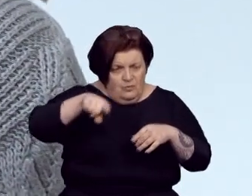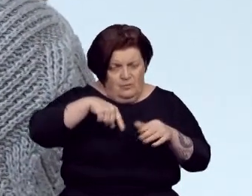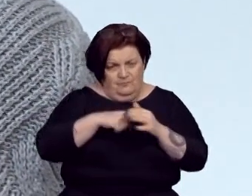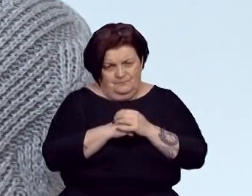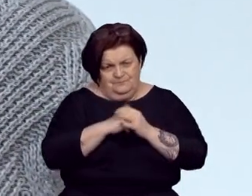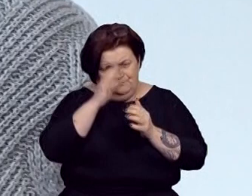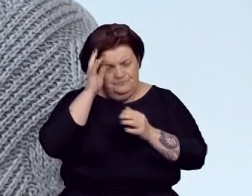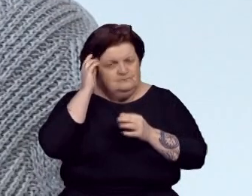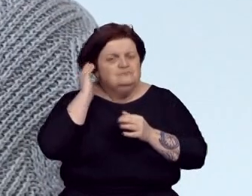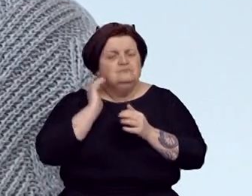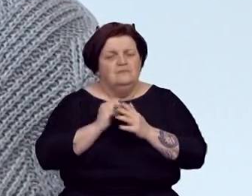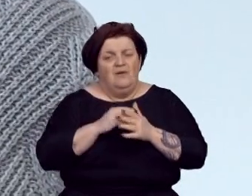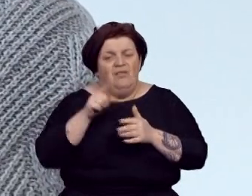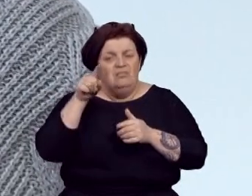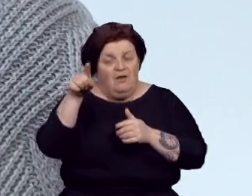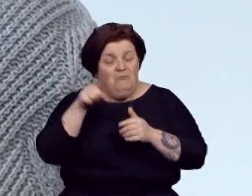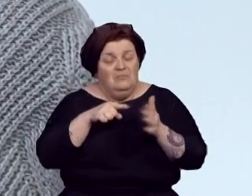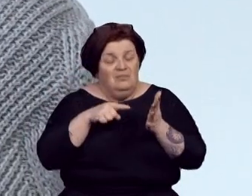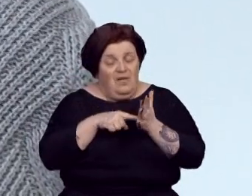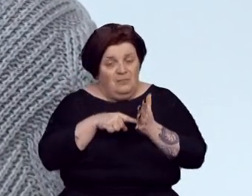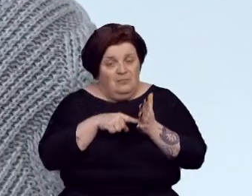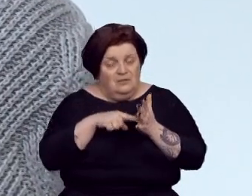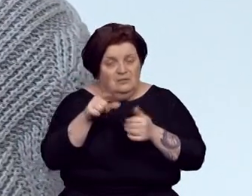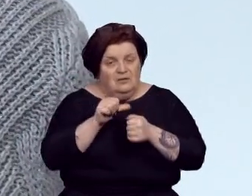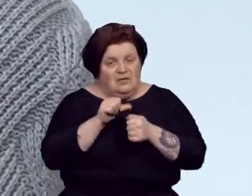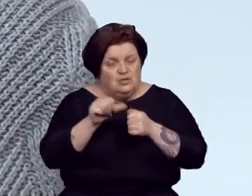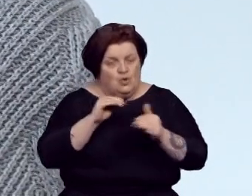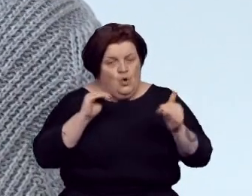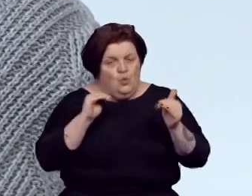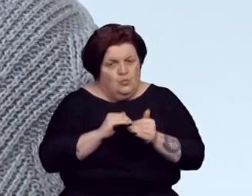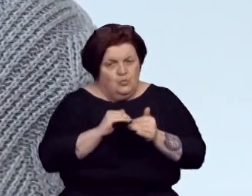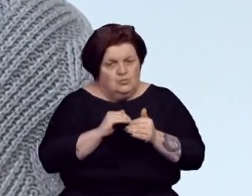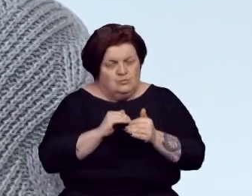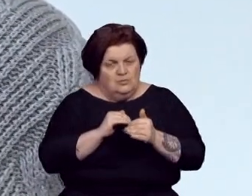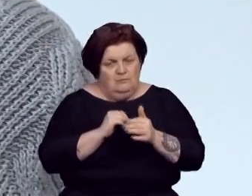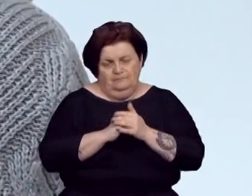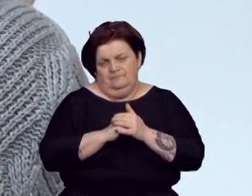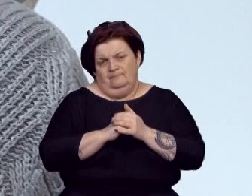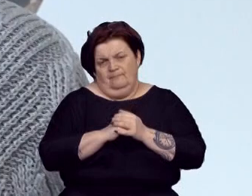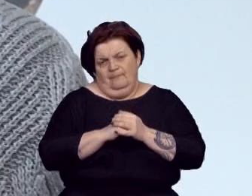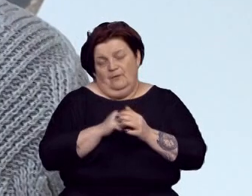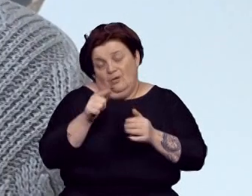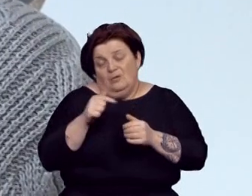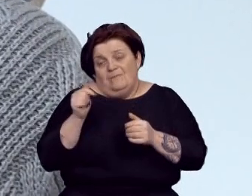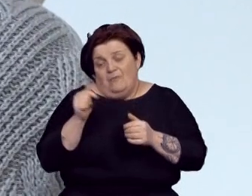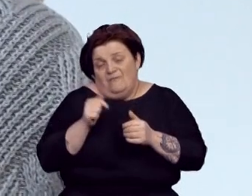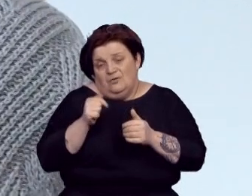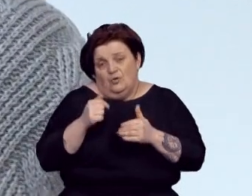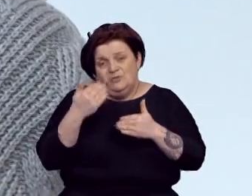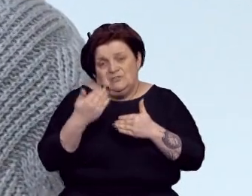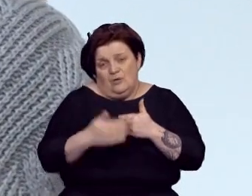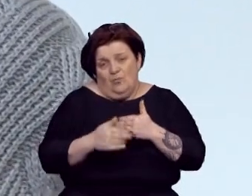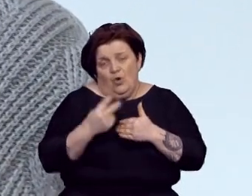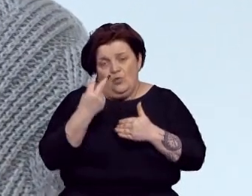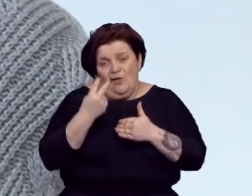Zaleśnej. Tam ten termin jest krótszy i powinno to się wszystko